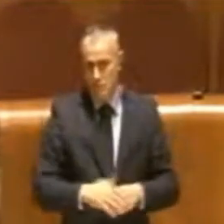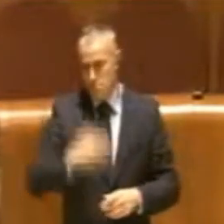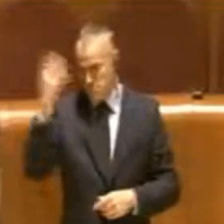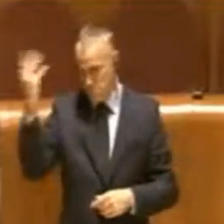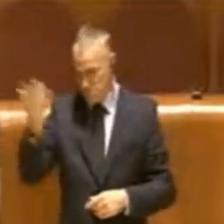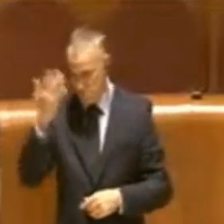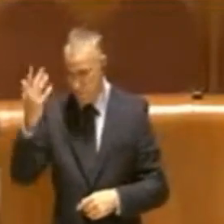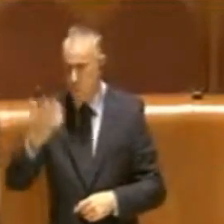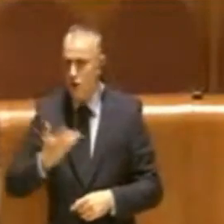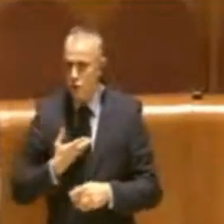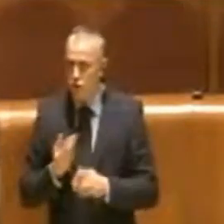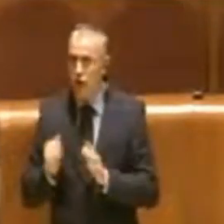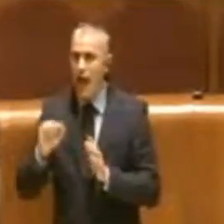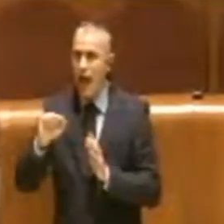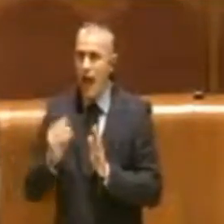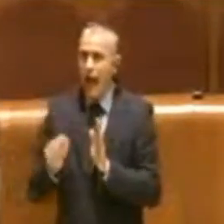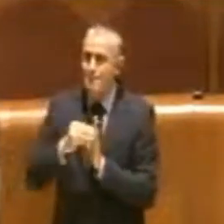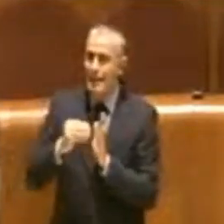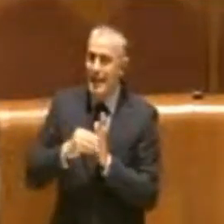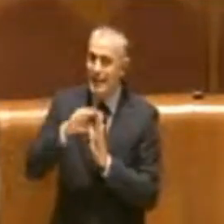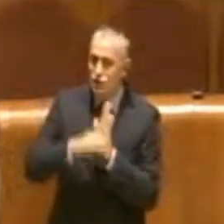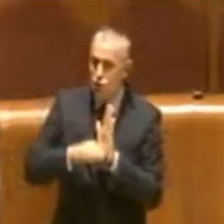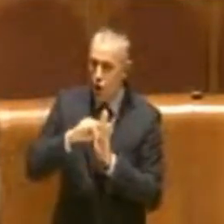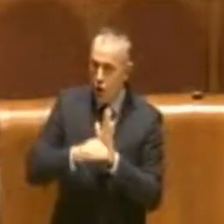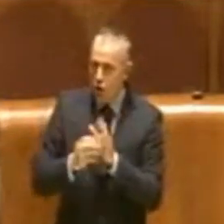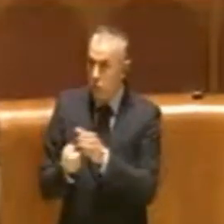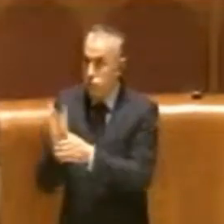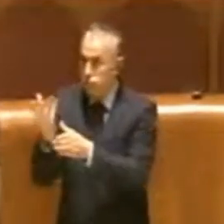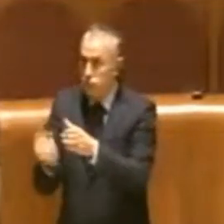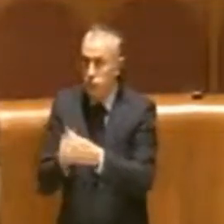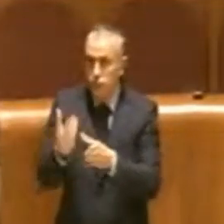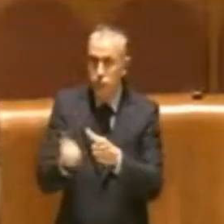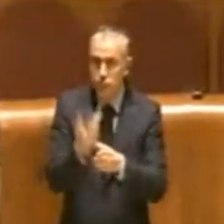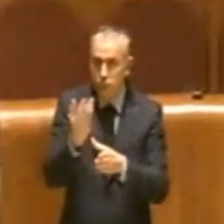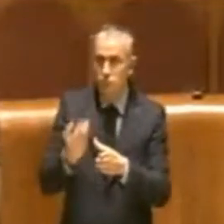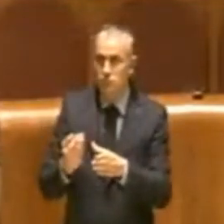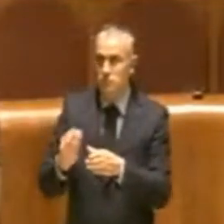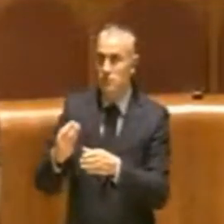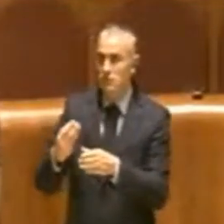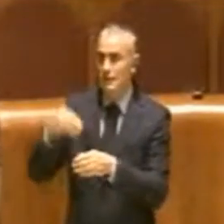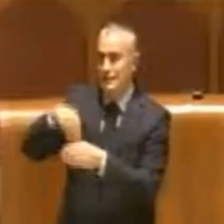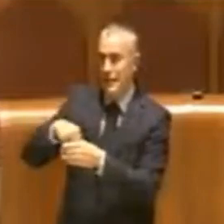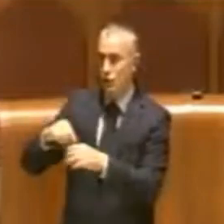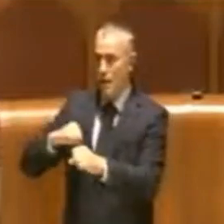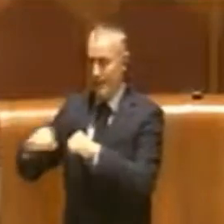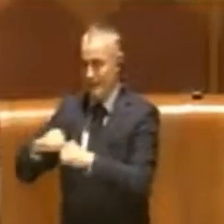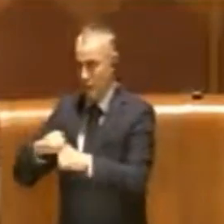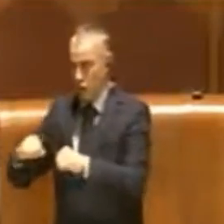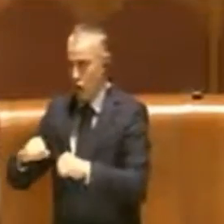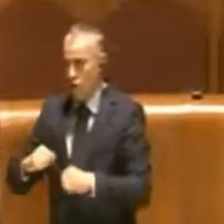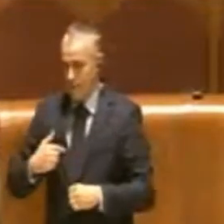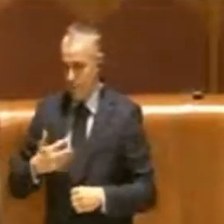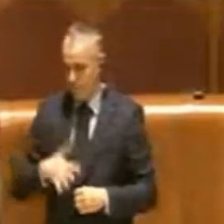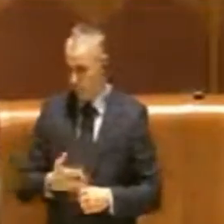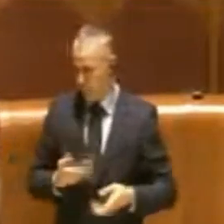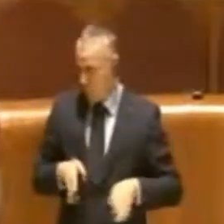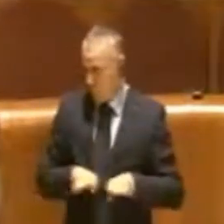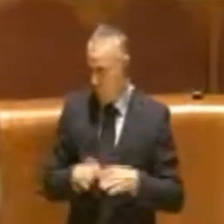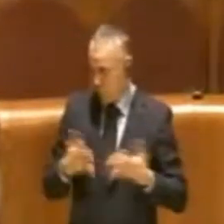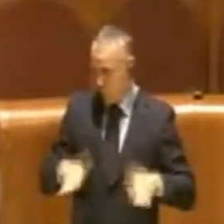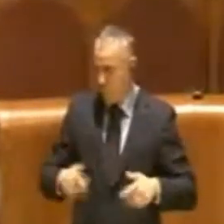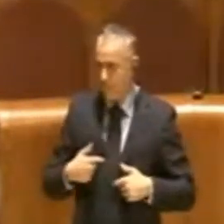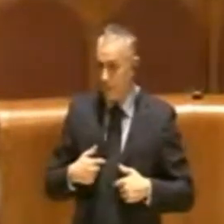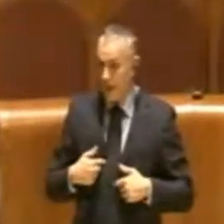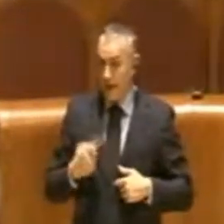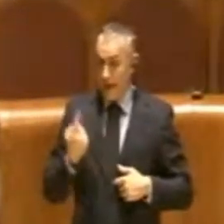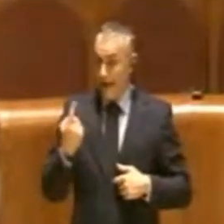quelle applicazioni che stanno emergendo a livello di pubblica amministrazione, e chiudo, Presidente, sono proprio volte a fare in modo